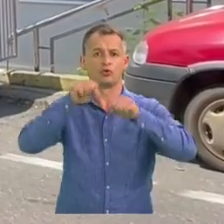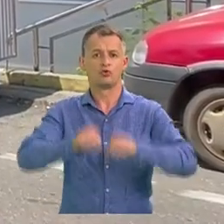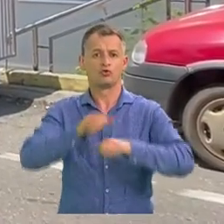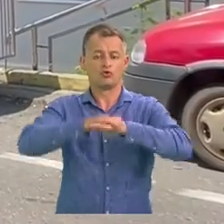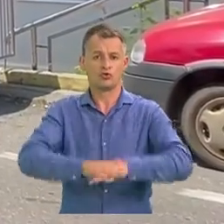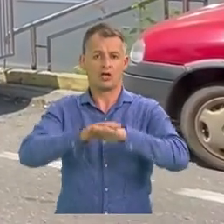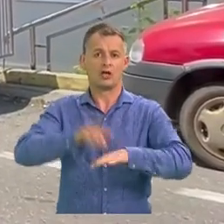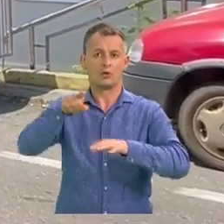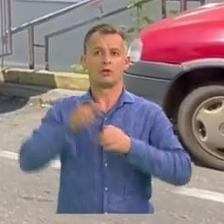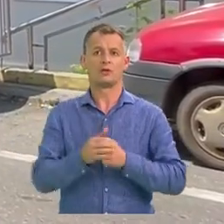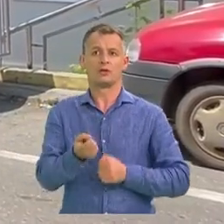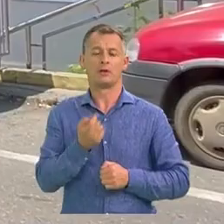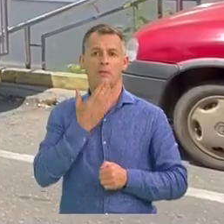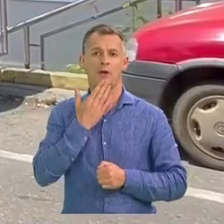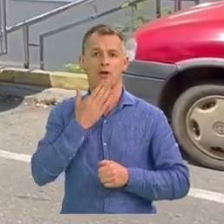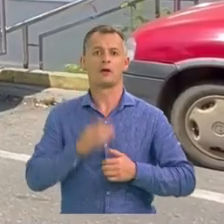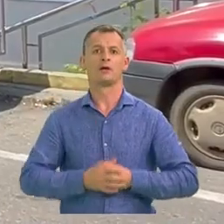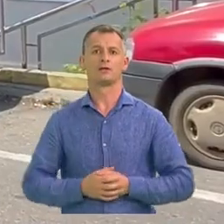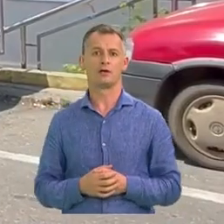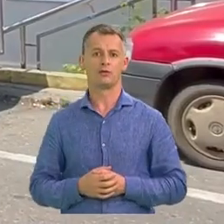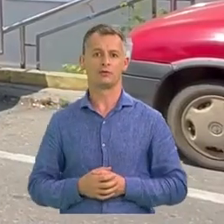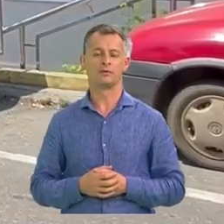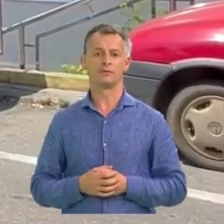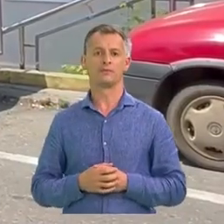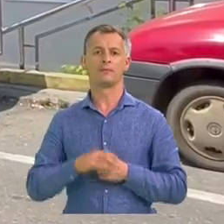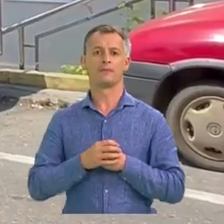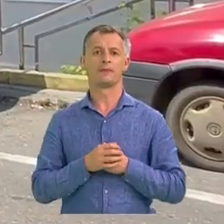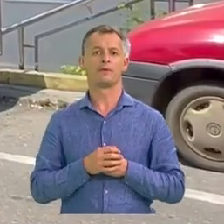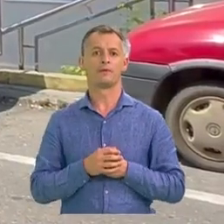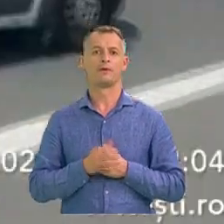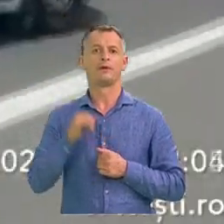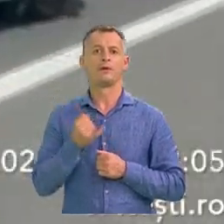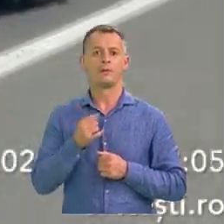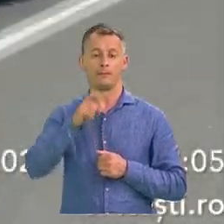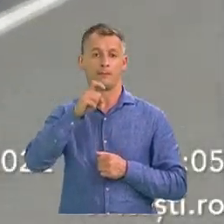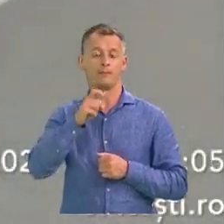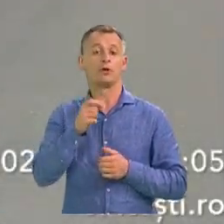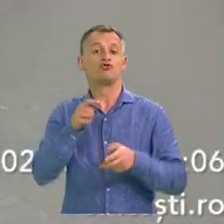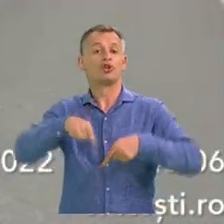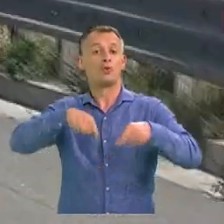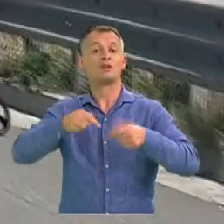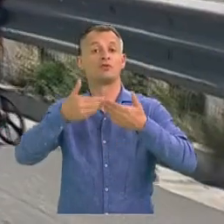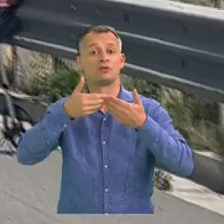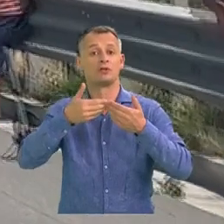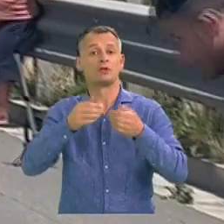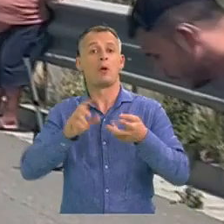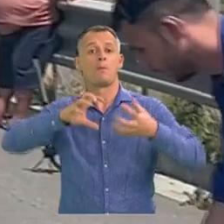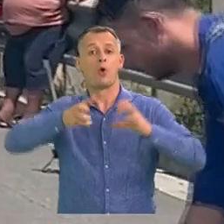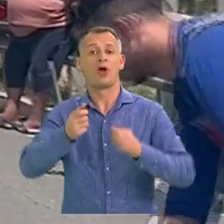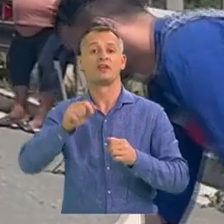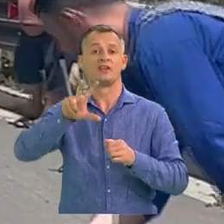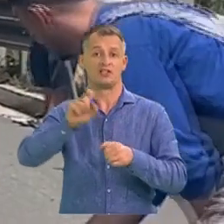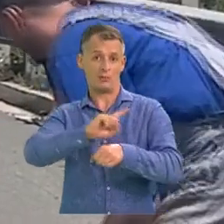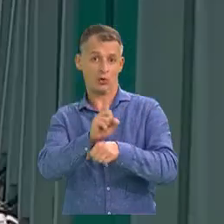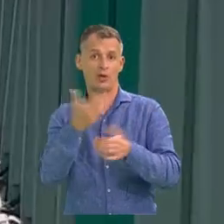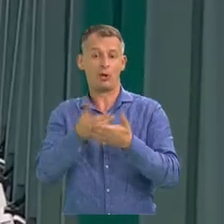păcate, manevrele de resuscitare nu au dat rezultatele scontate, fiind declarat decesul. Circulația pe autostradă a fost blocată timp de o jumătate de oră